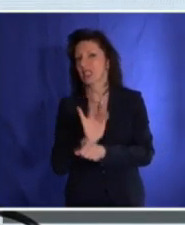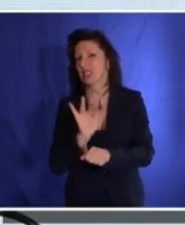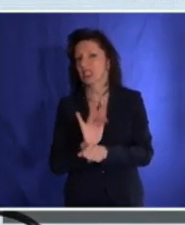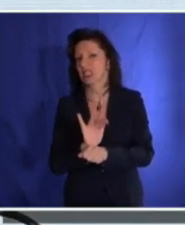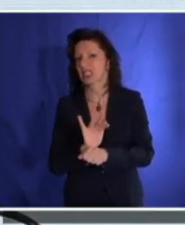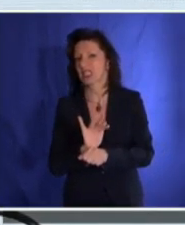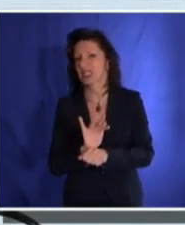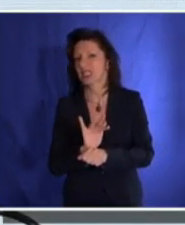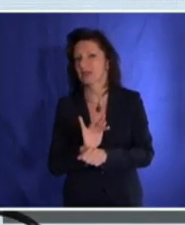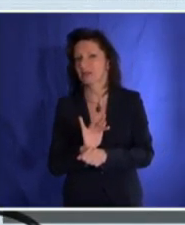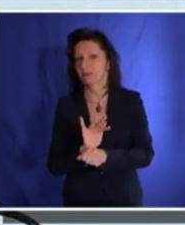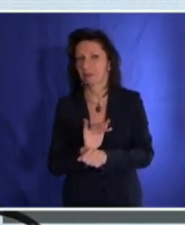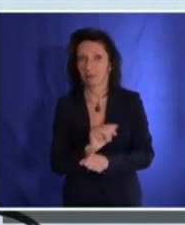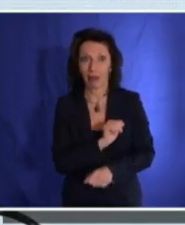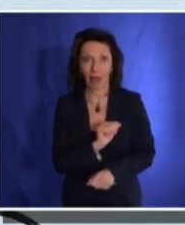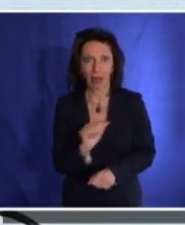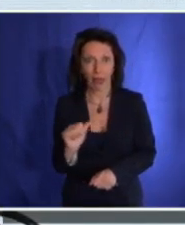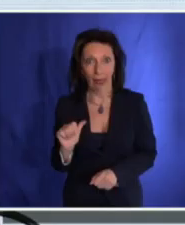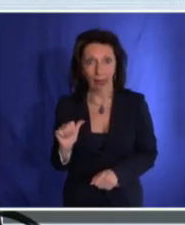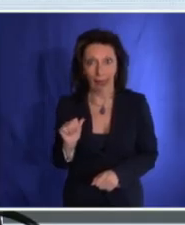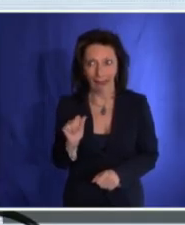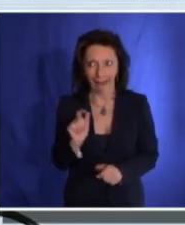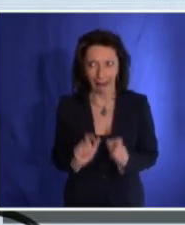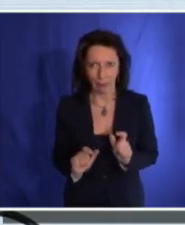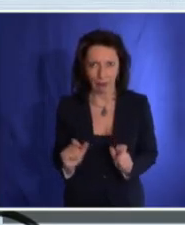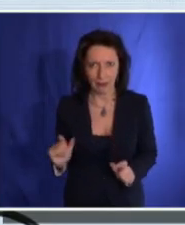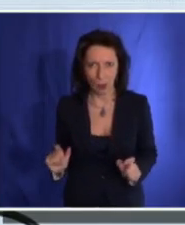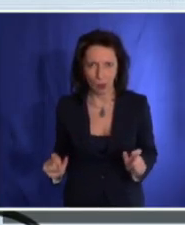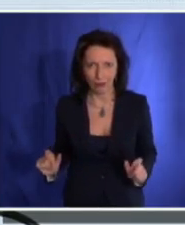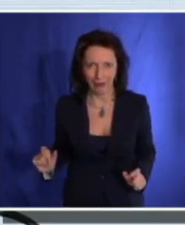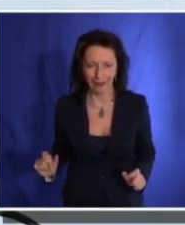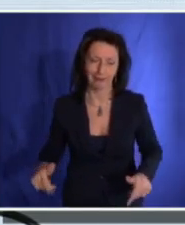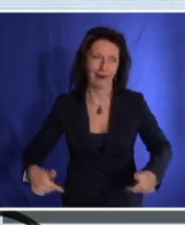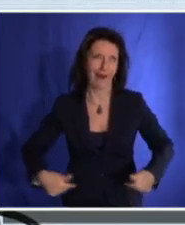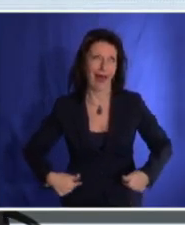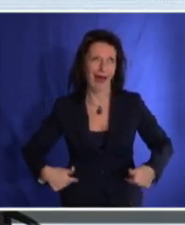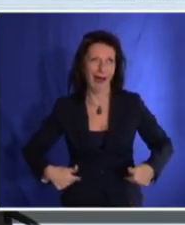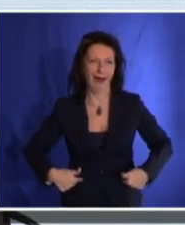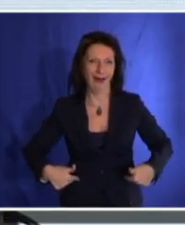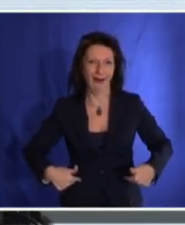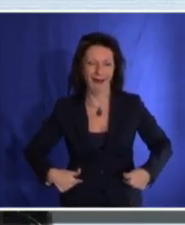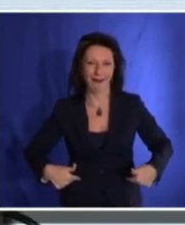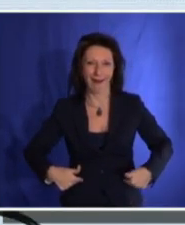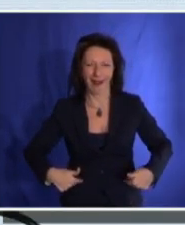waren die eigenen.